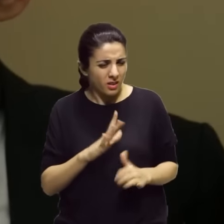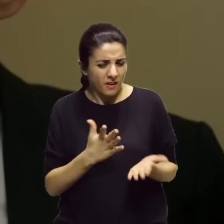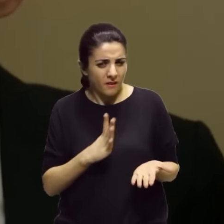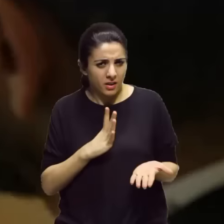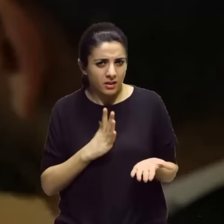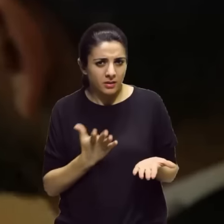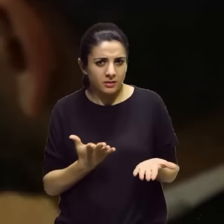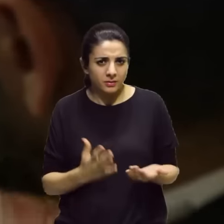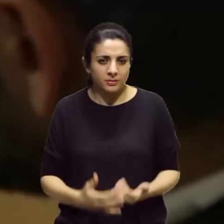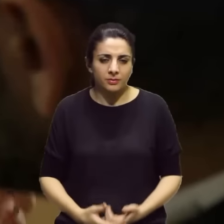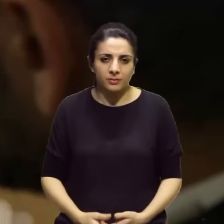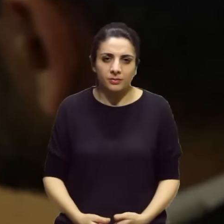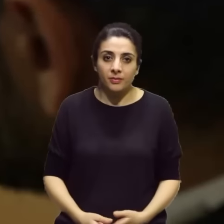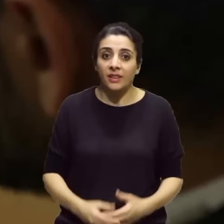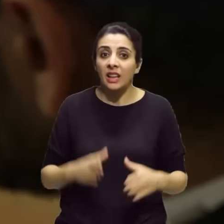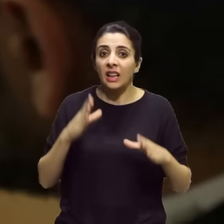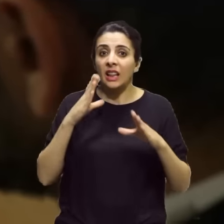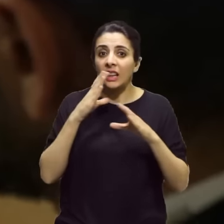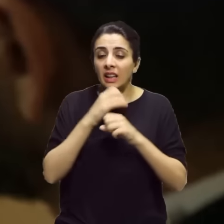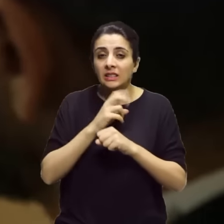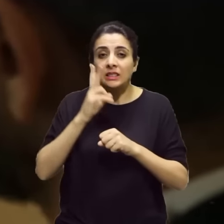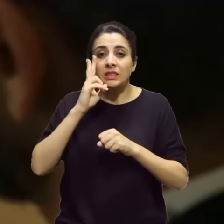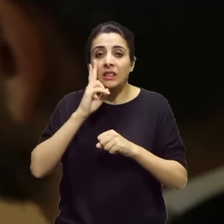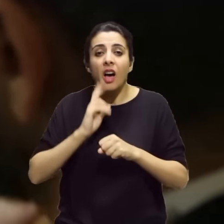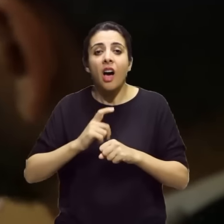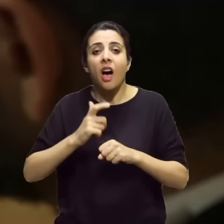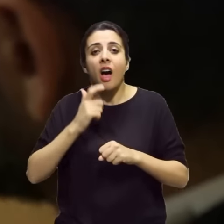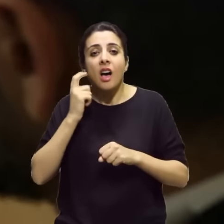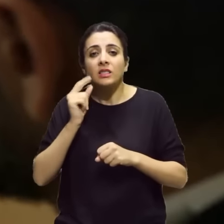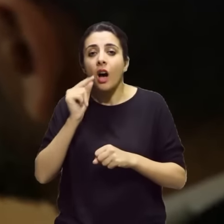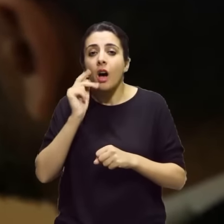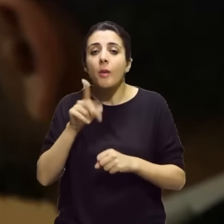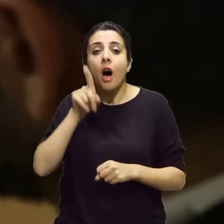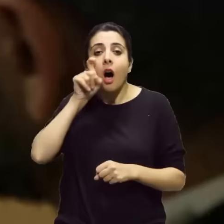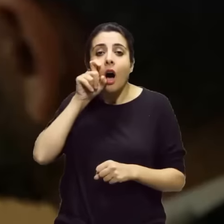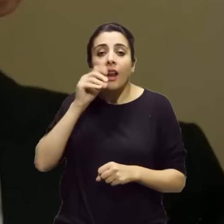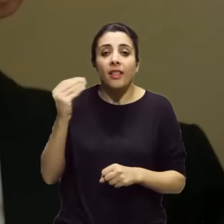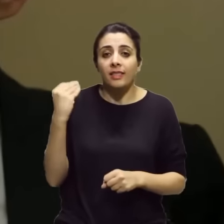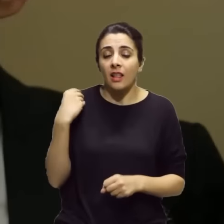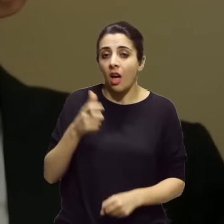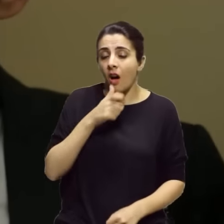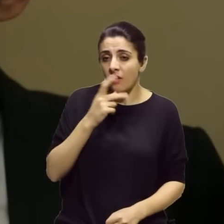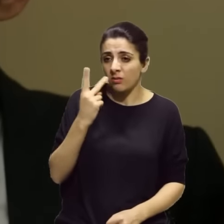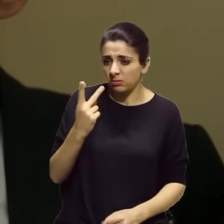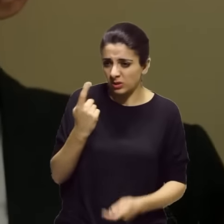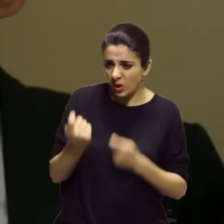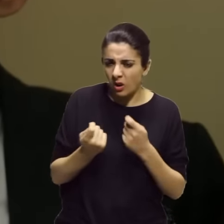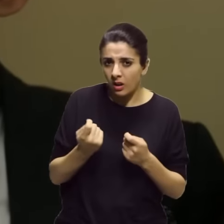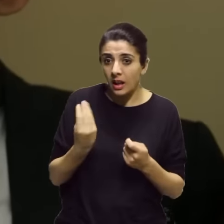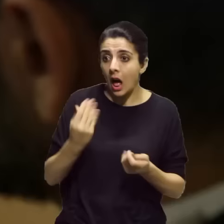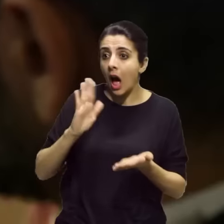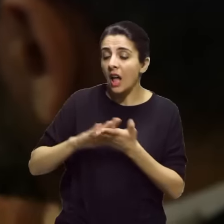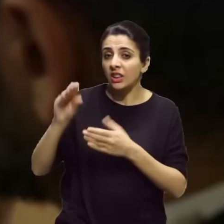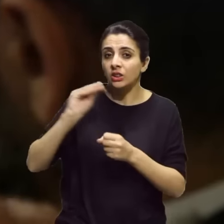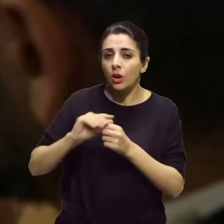yapbozu? Gizli serveti olan eski borsacı ve şimdi filozof geçinen yeni kantincimiz. Çok iyi arkadaşı